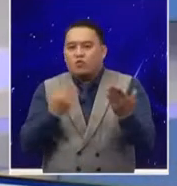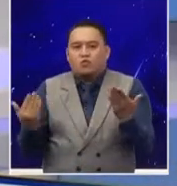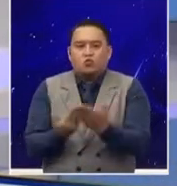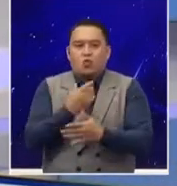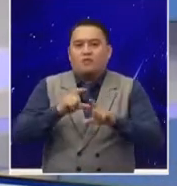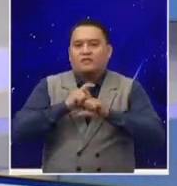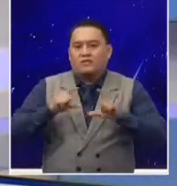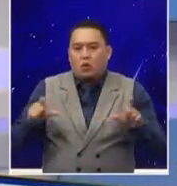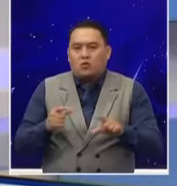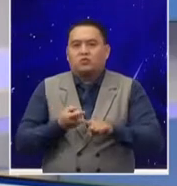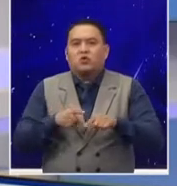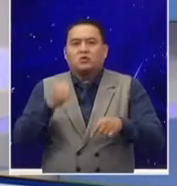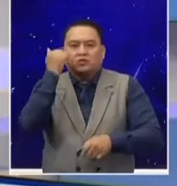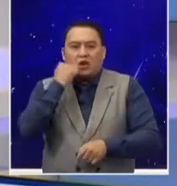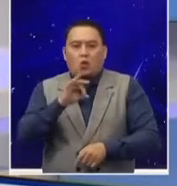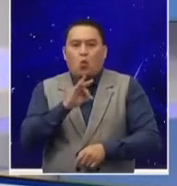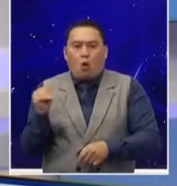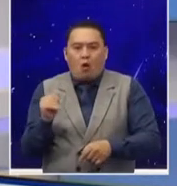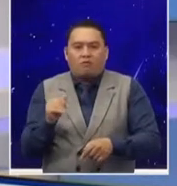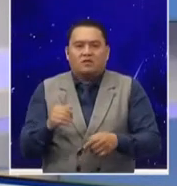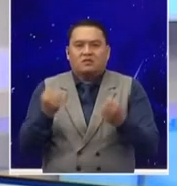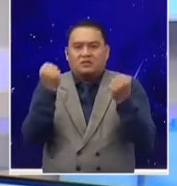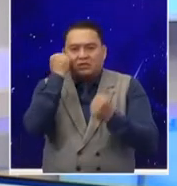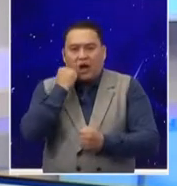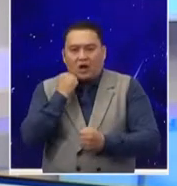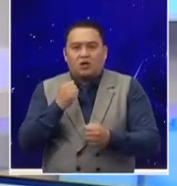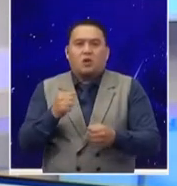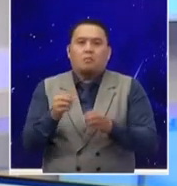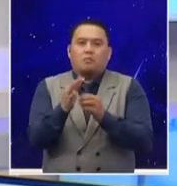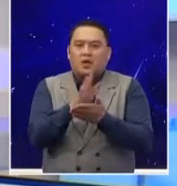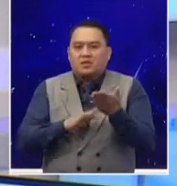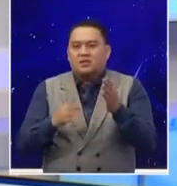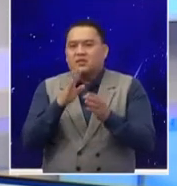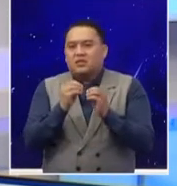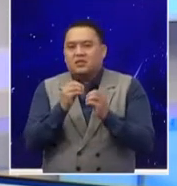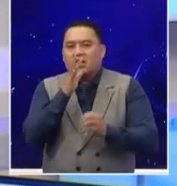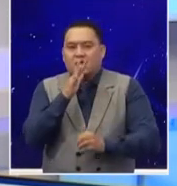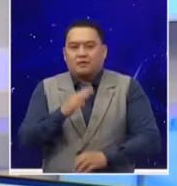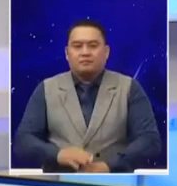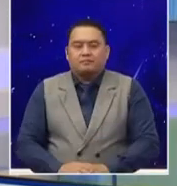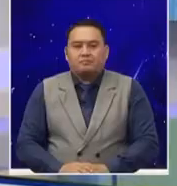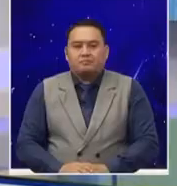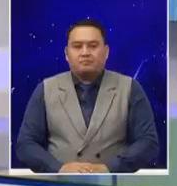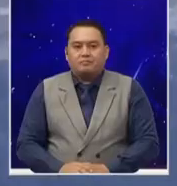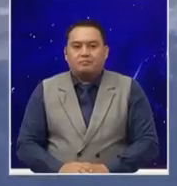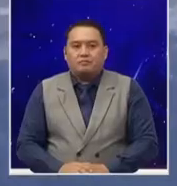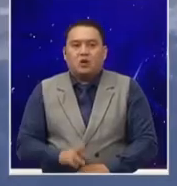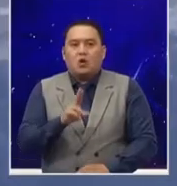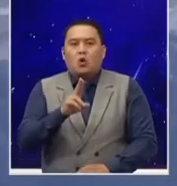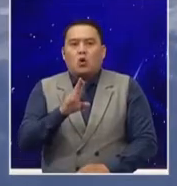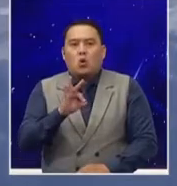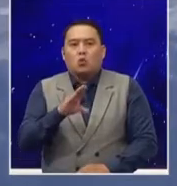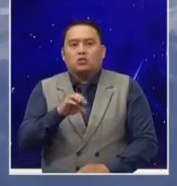новом здании, поскольку старая официально признана аварийным уже на протяжении 10 лет. Косагашская школа